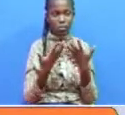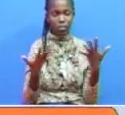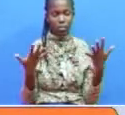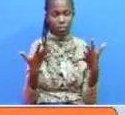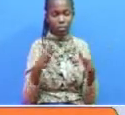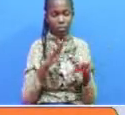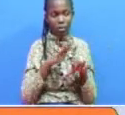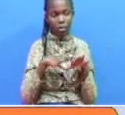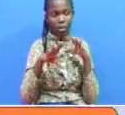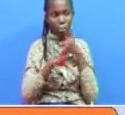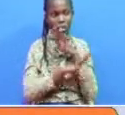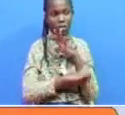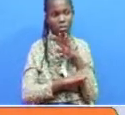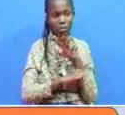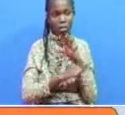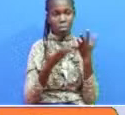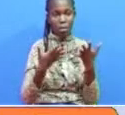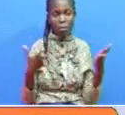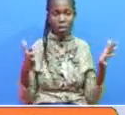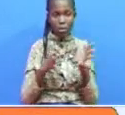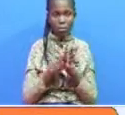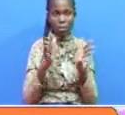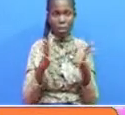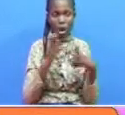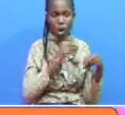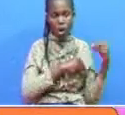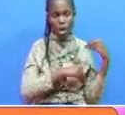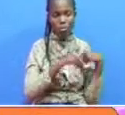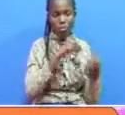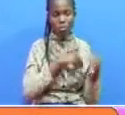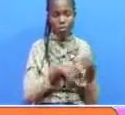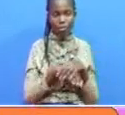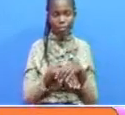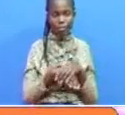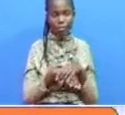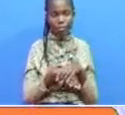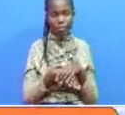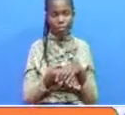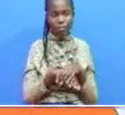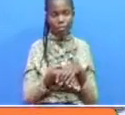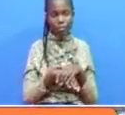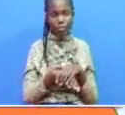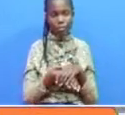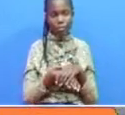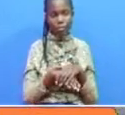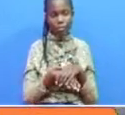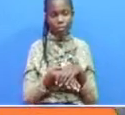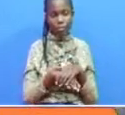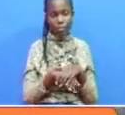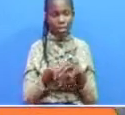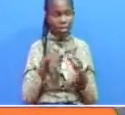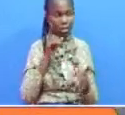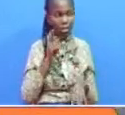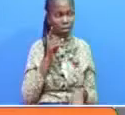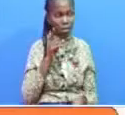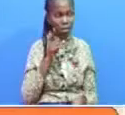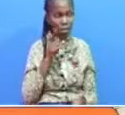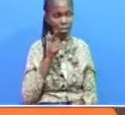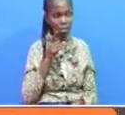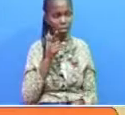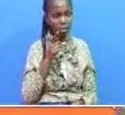wizi ya mali ya umma, ufisadi. Huyu babu hana uzuri na